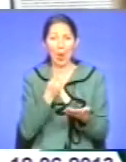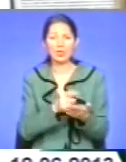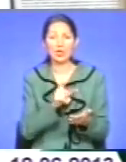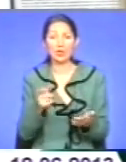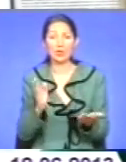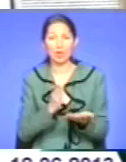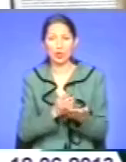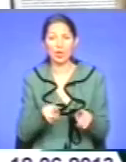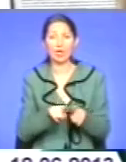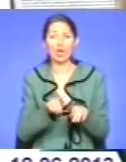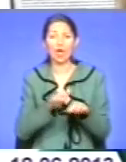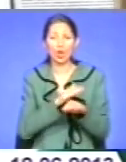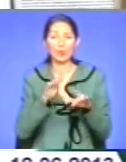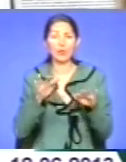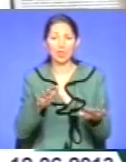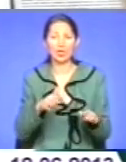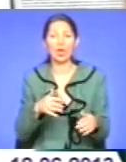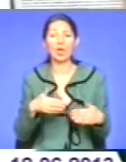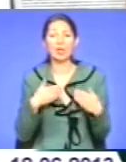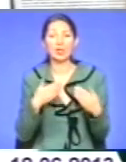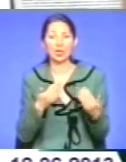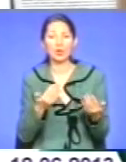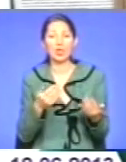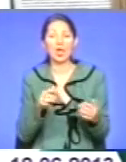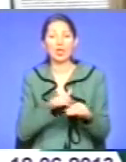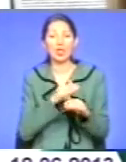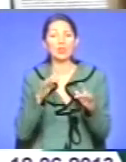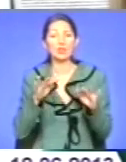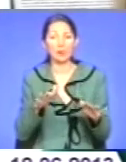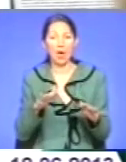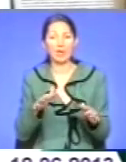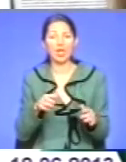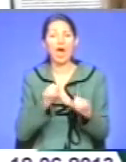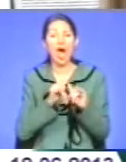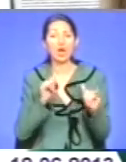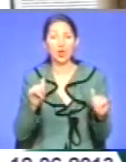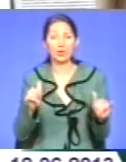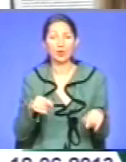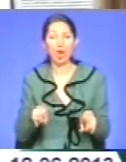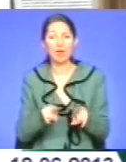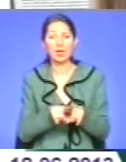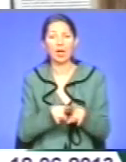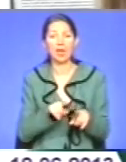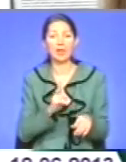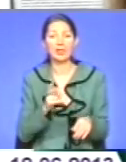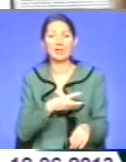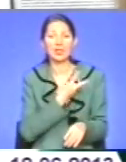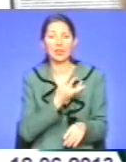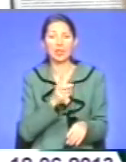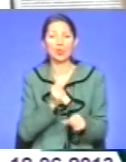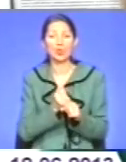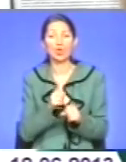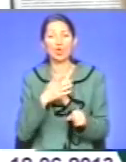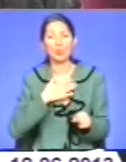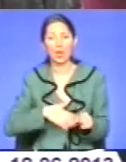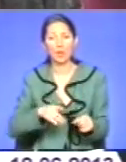ще ті добрі вчинки, і надихнути їх на добрі справи, також надихнути їх на розвиток та якесь натхнення, щоб робити щось приємне